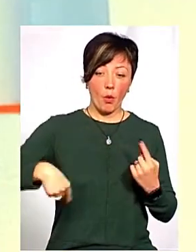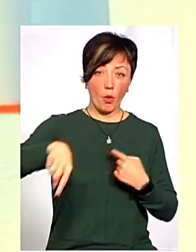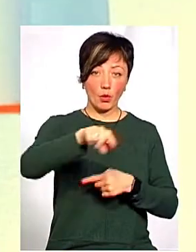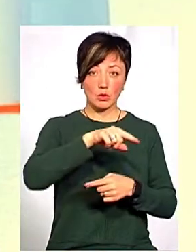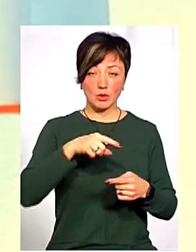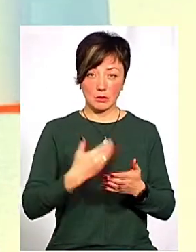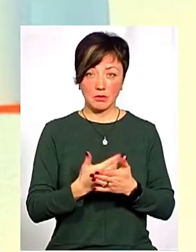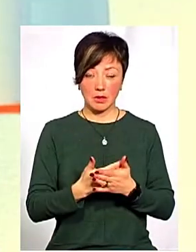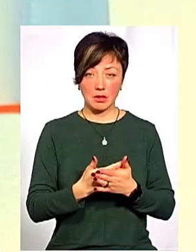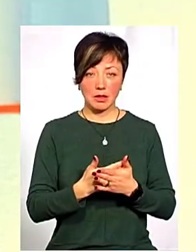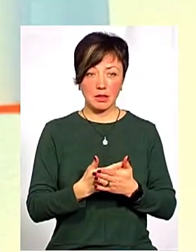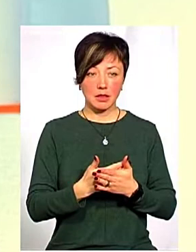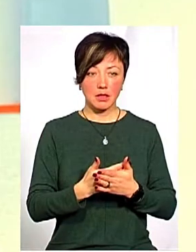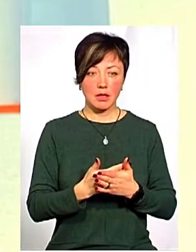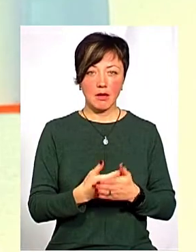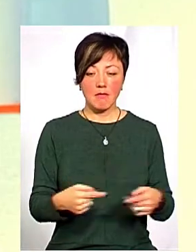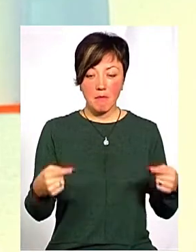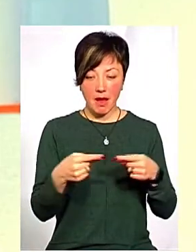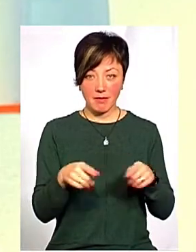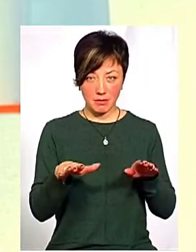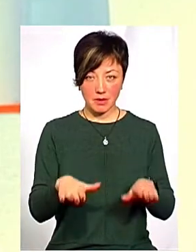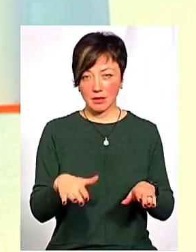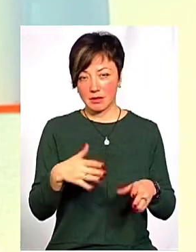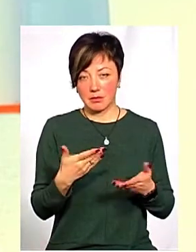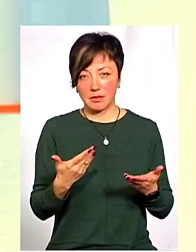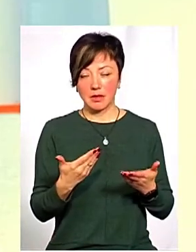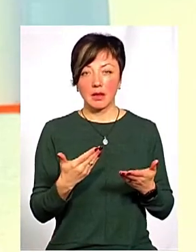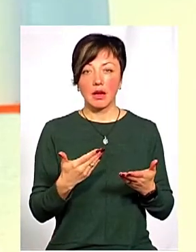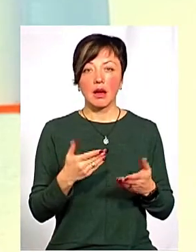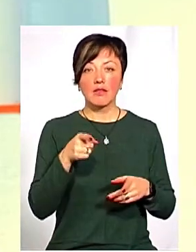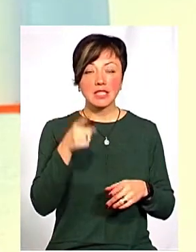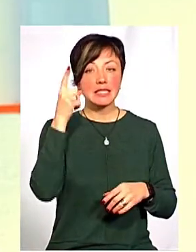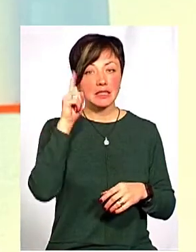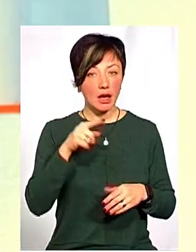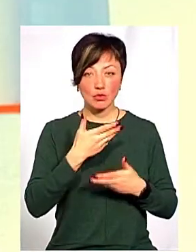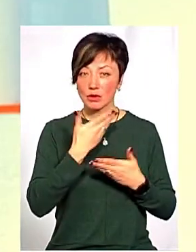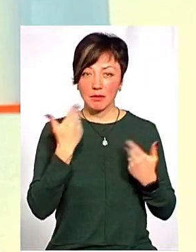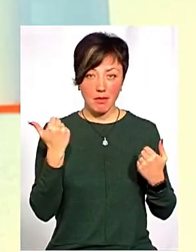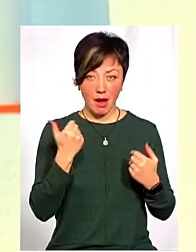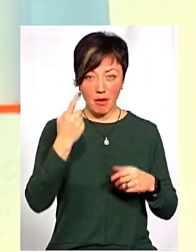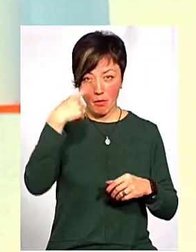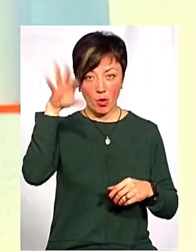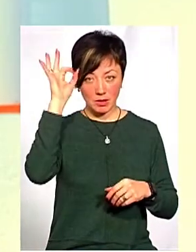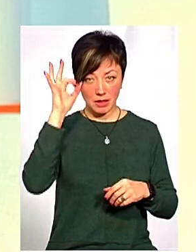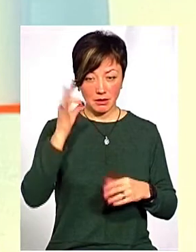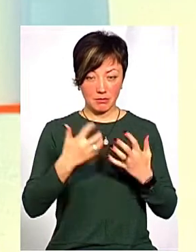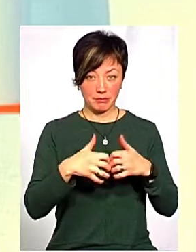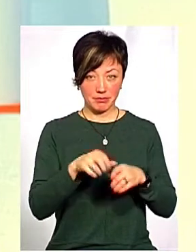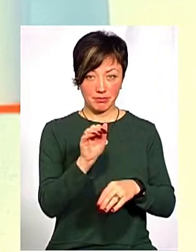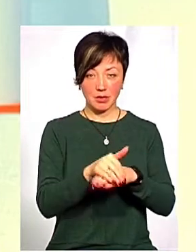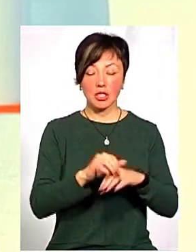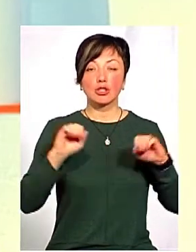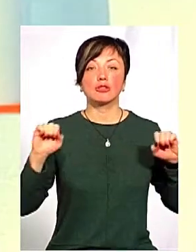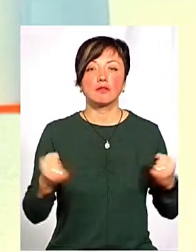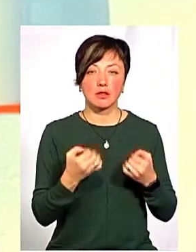окружній, в певному відрізку, не буду там точно казати, де вони знають, що немає поліцейського з руками. Вони їдуть